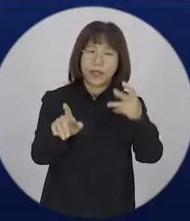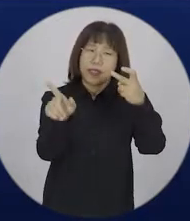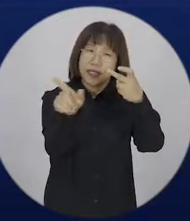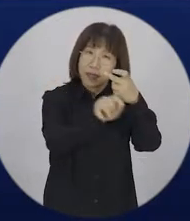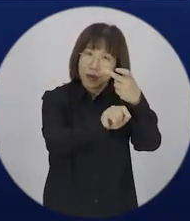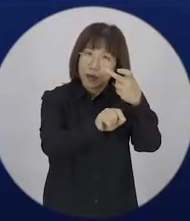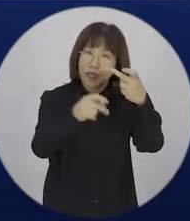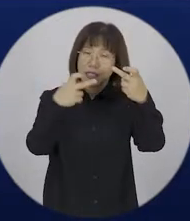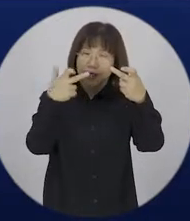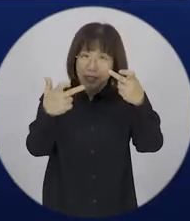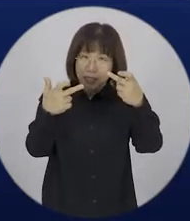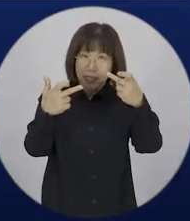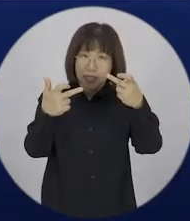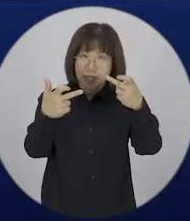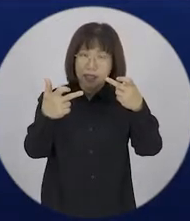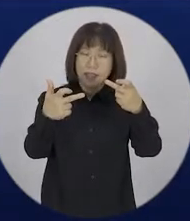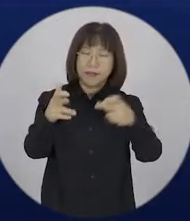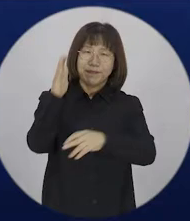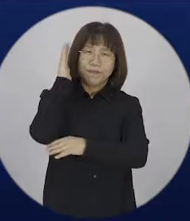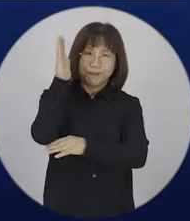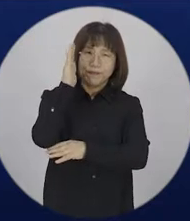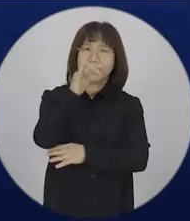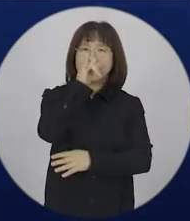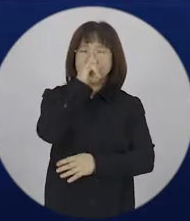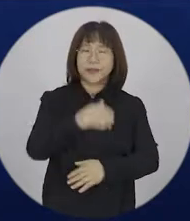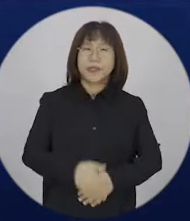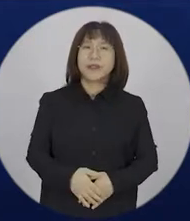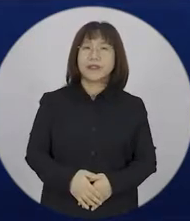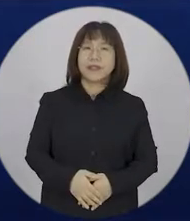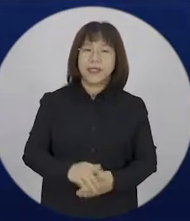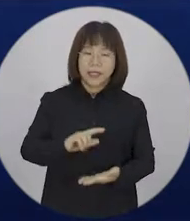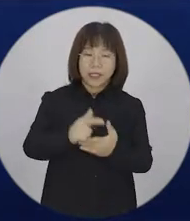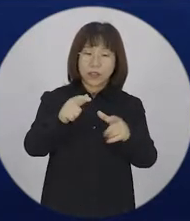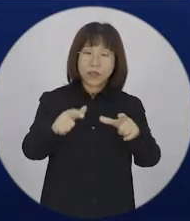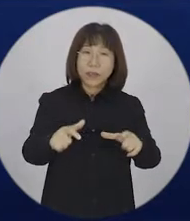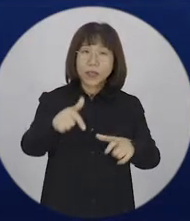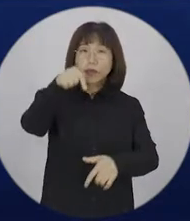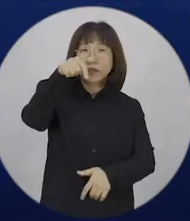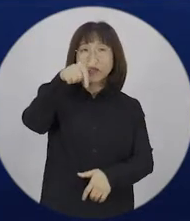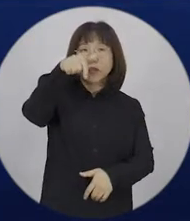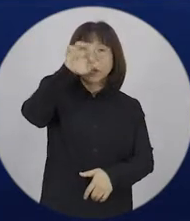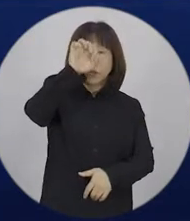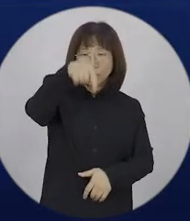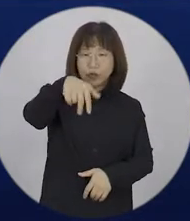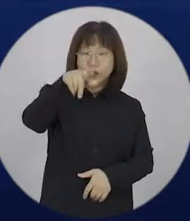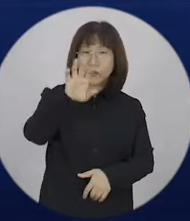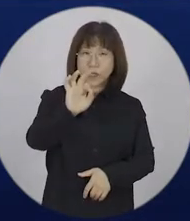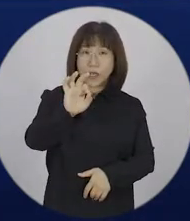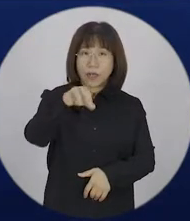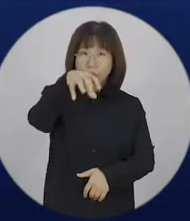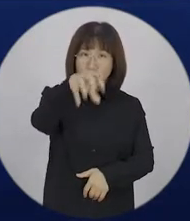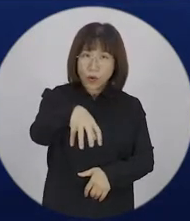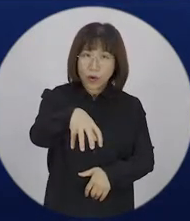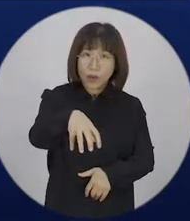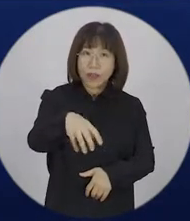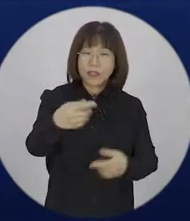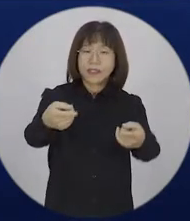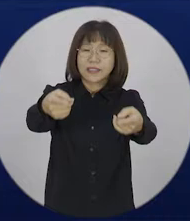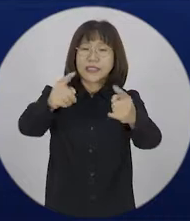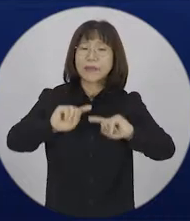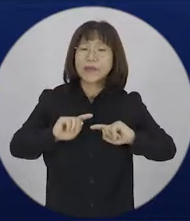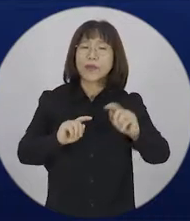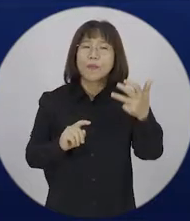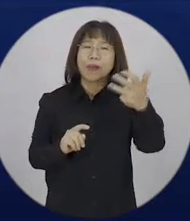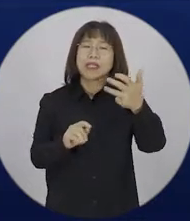오는 12월 7일 개최합니다. 특히 이번 입시 설명회는 강서구민회관 우장홀에서 현장 참여